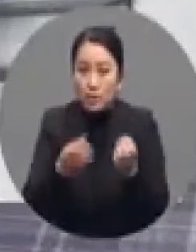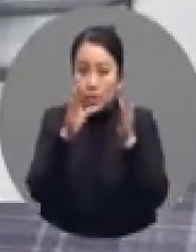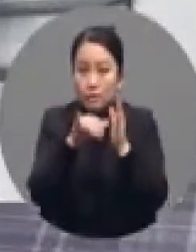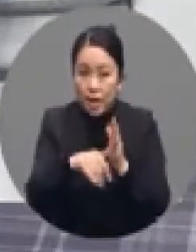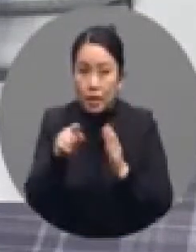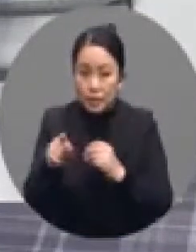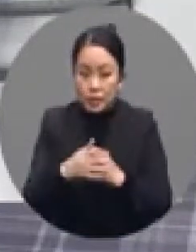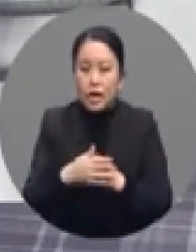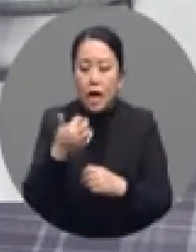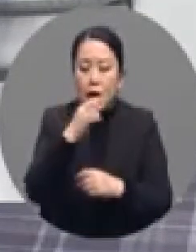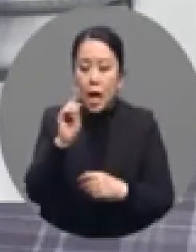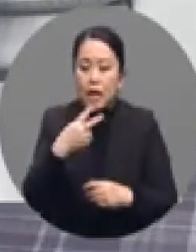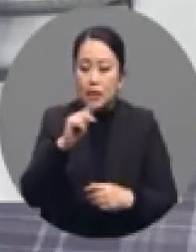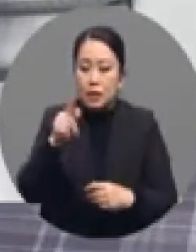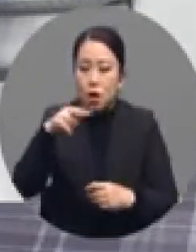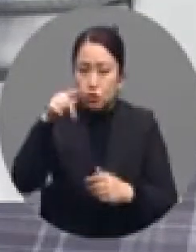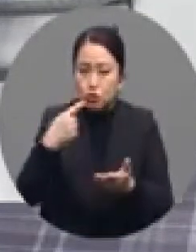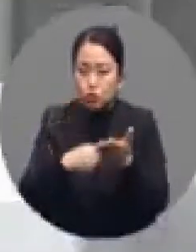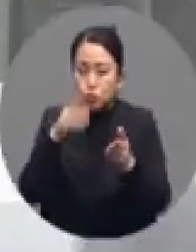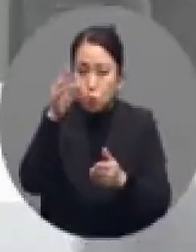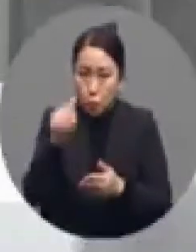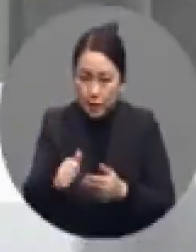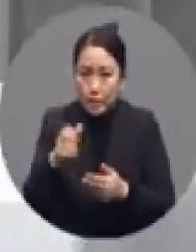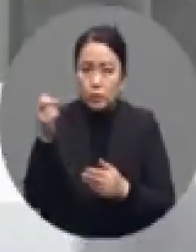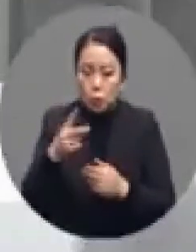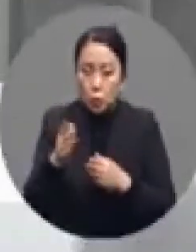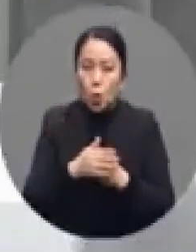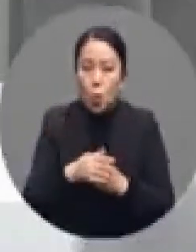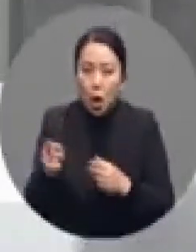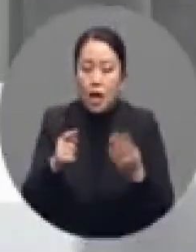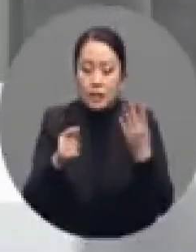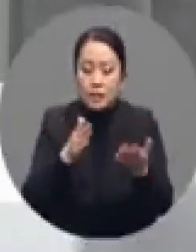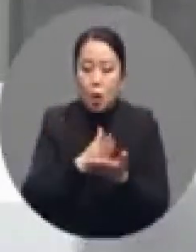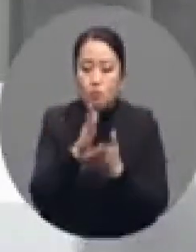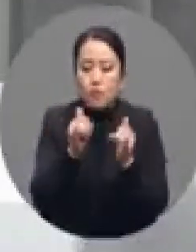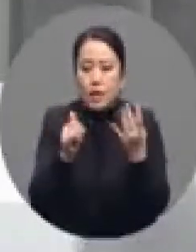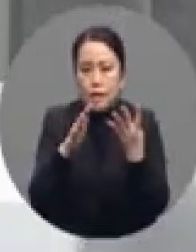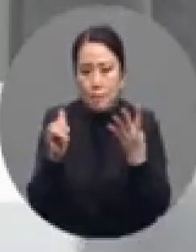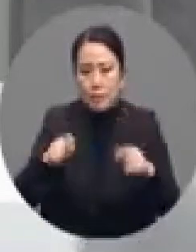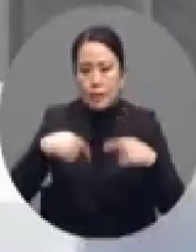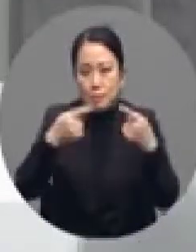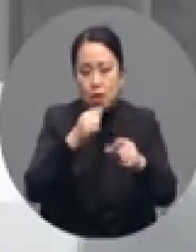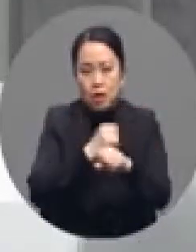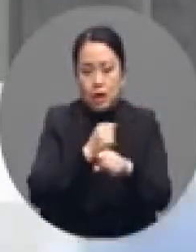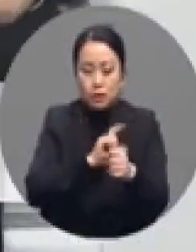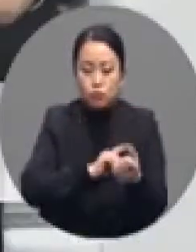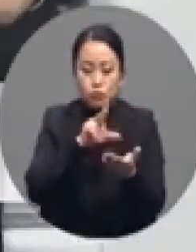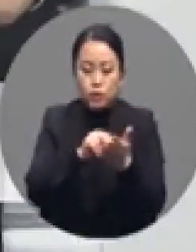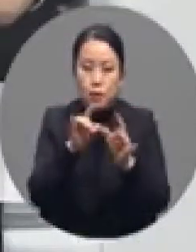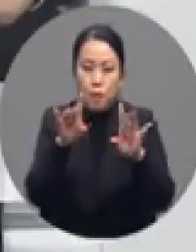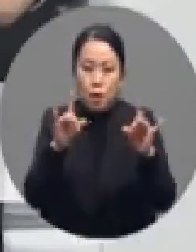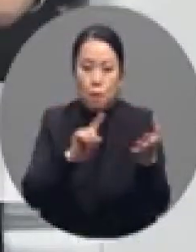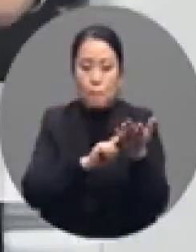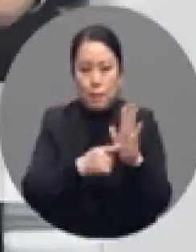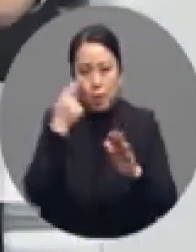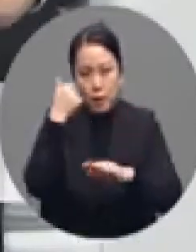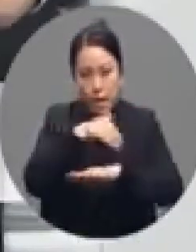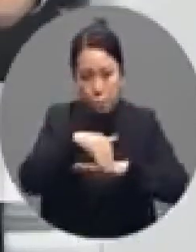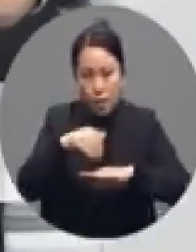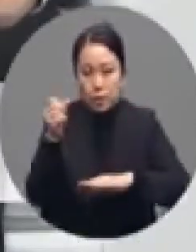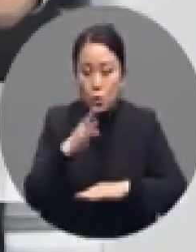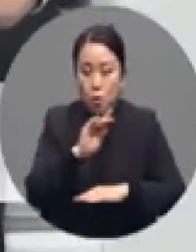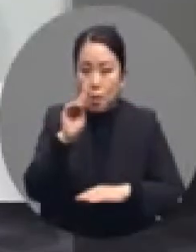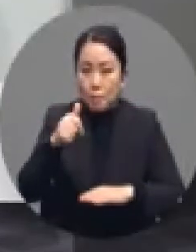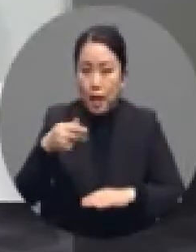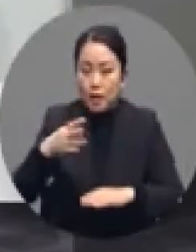디지털 전문가 등 4명이 참여해 주제별로 발표를 맡을 예정입니다 박형준 부산시장도 현지에서 각국 대표들을 만나